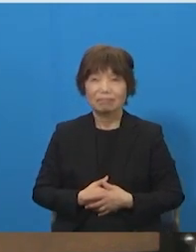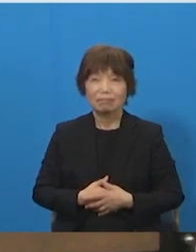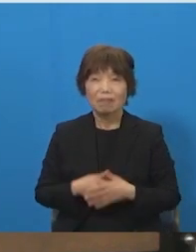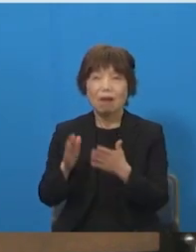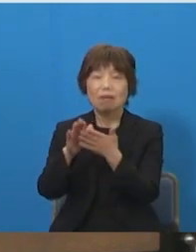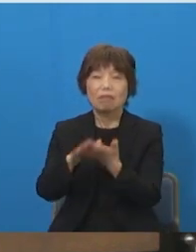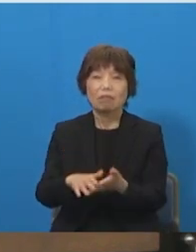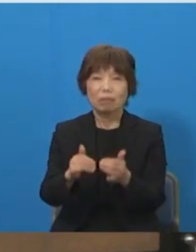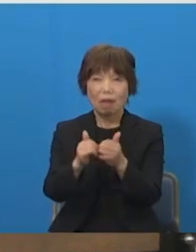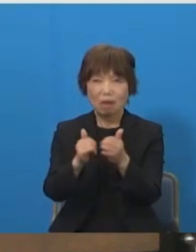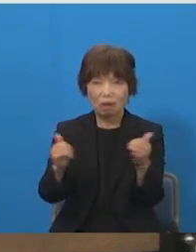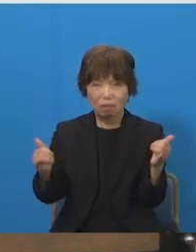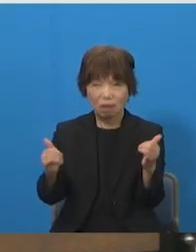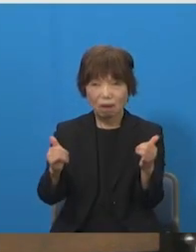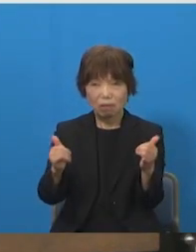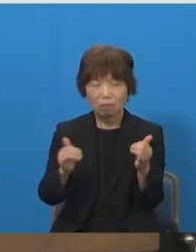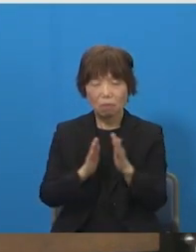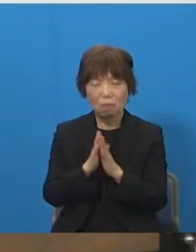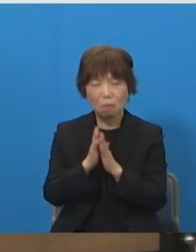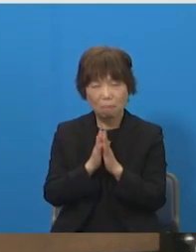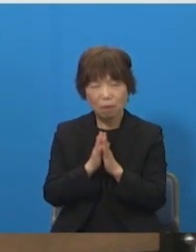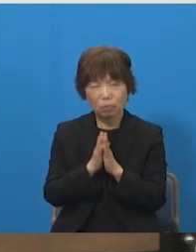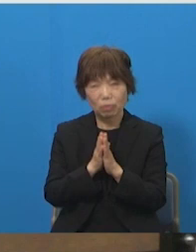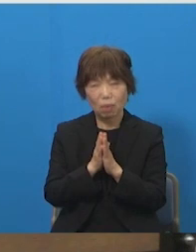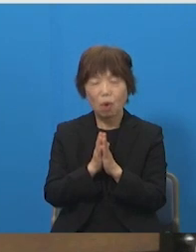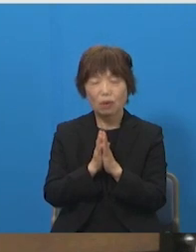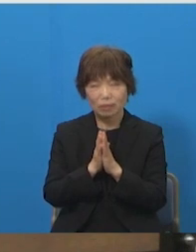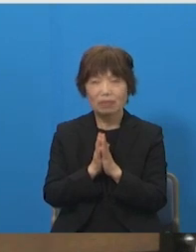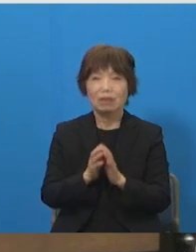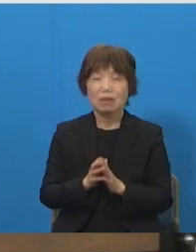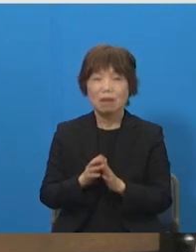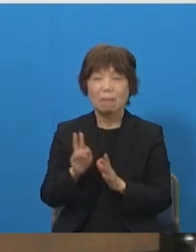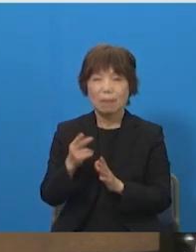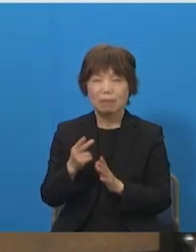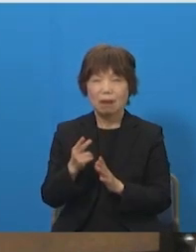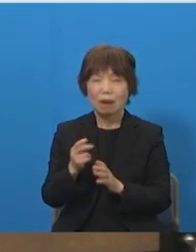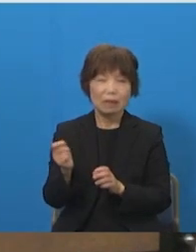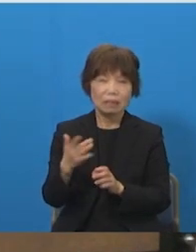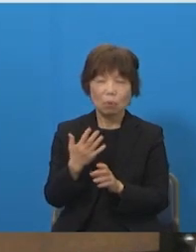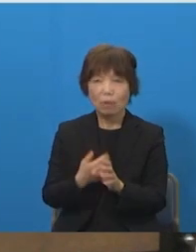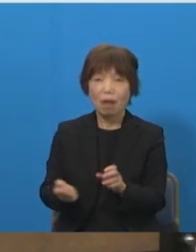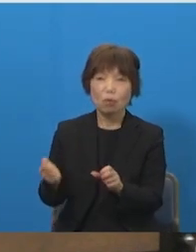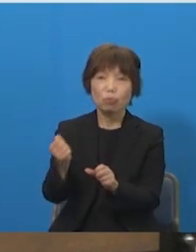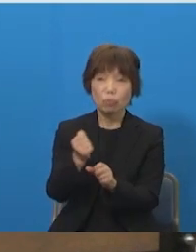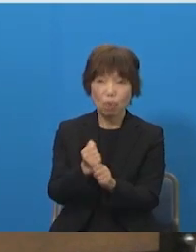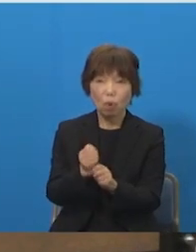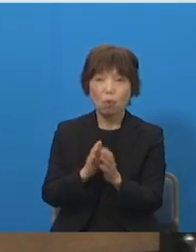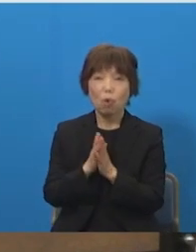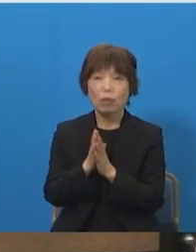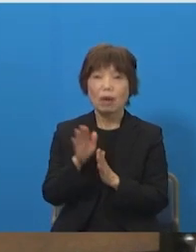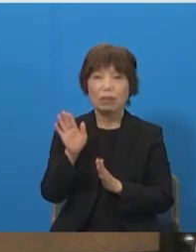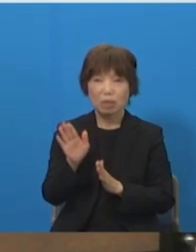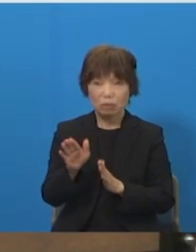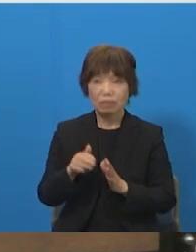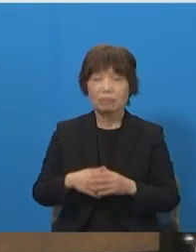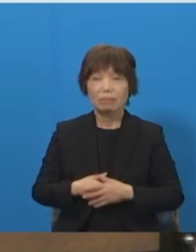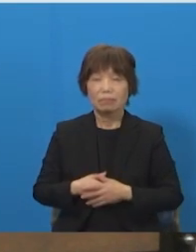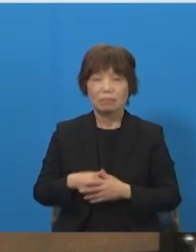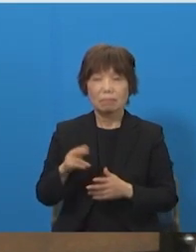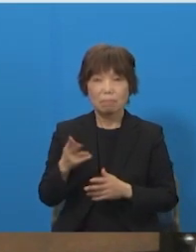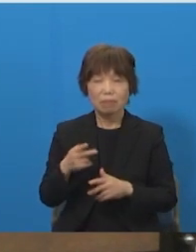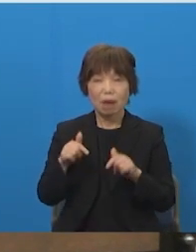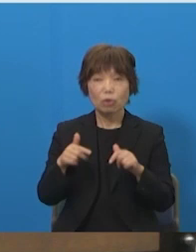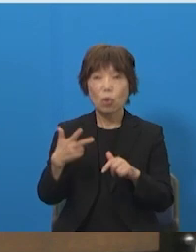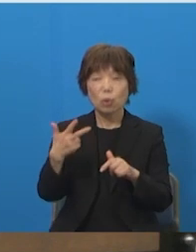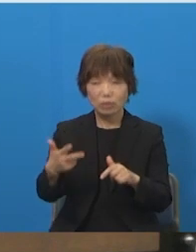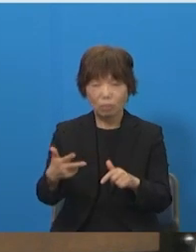くなられた方々のご冥福を祈りつつ、一刻も早い復興を願うばかりです。そして京